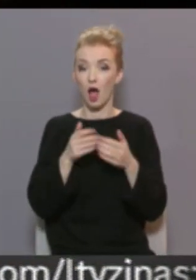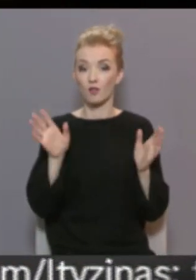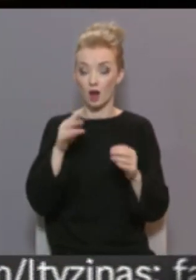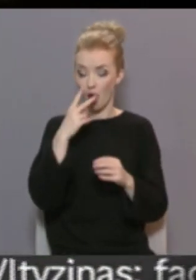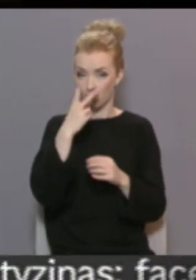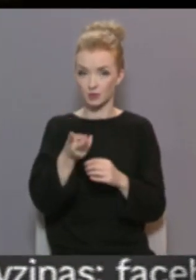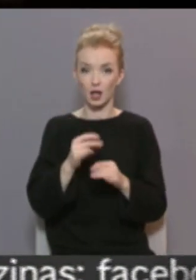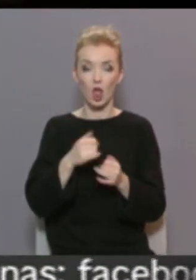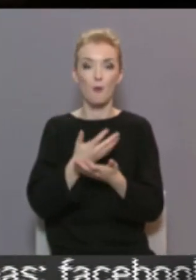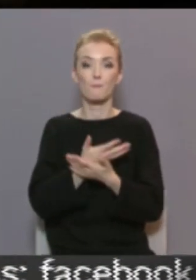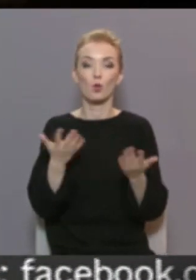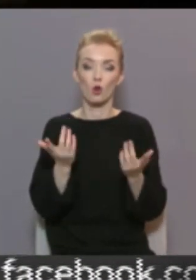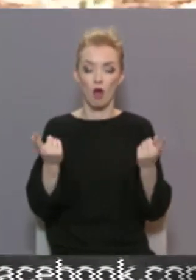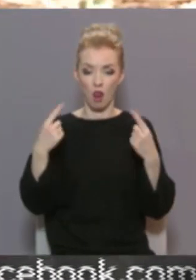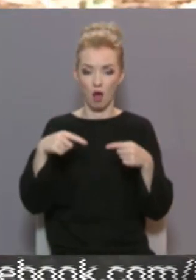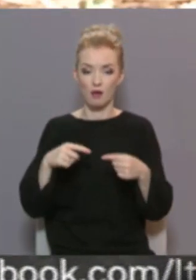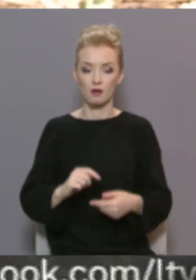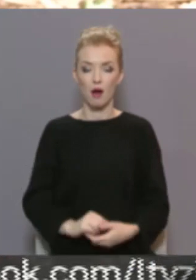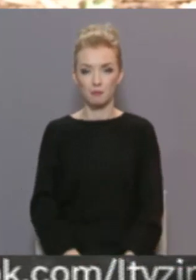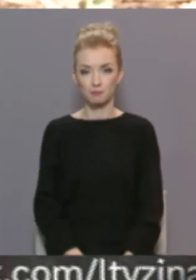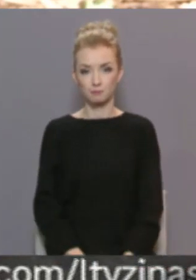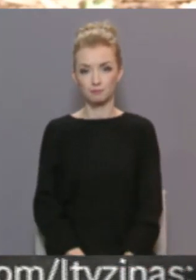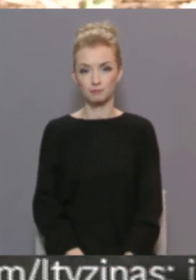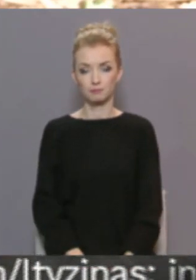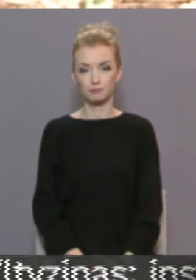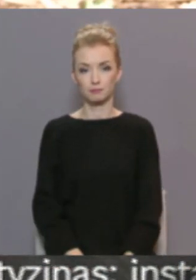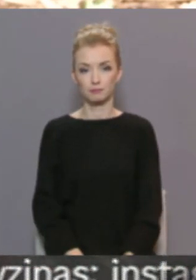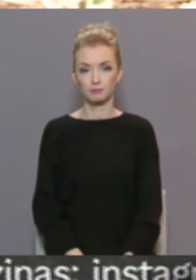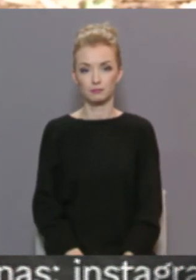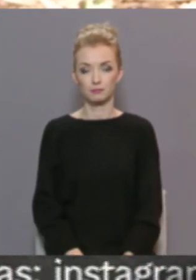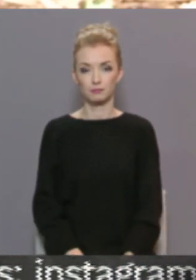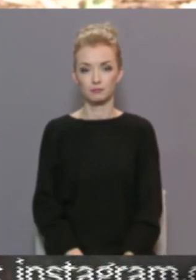jebkurā diennakts stundā. Baiba Denberga, Terēze Matisone, TV9 Pakalni.